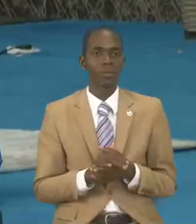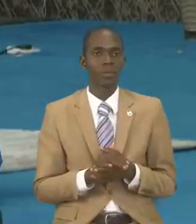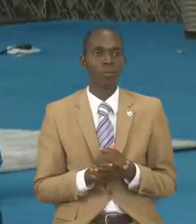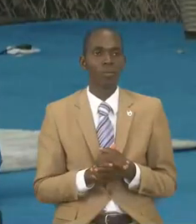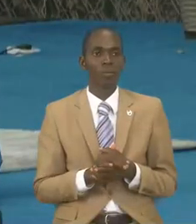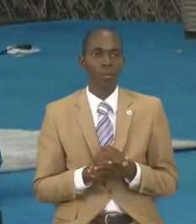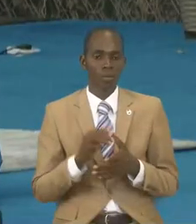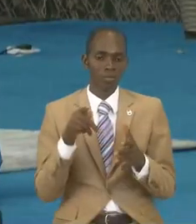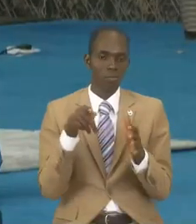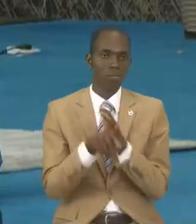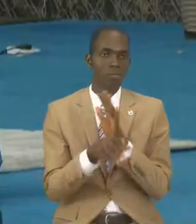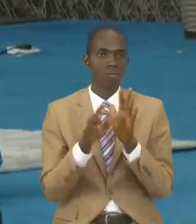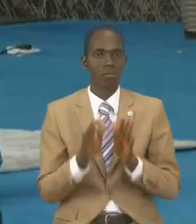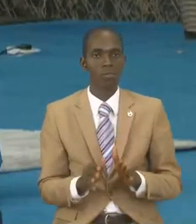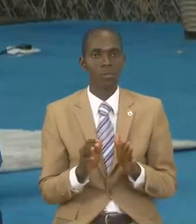Les meurtres,